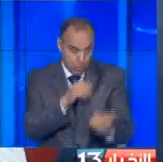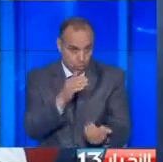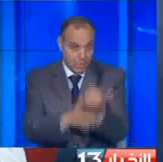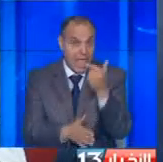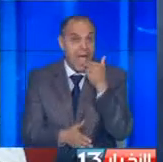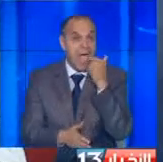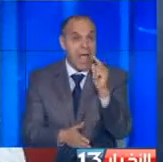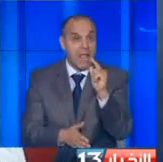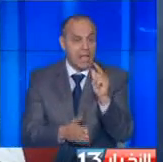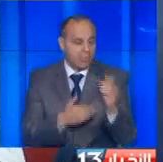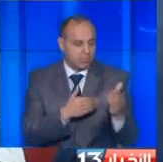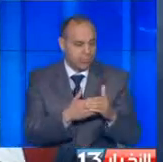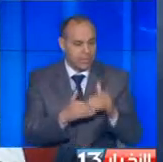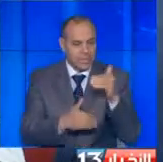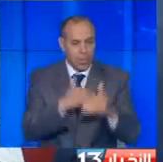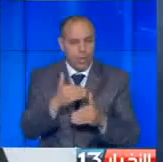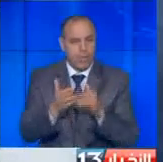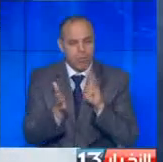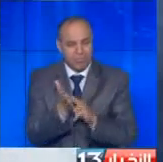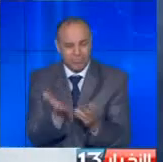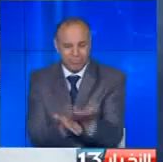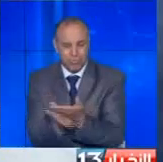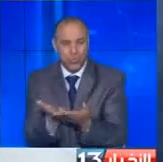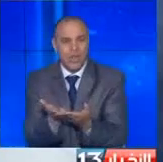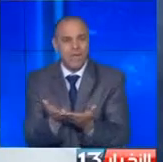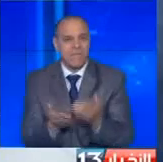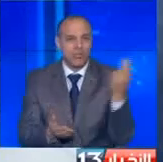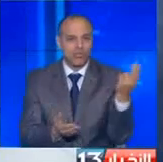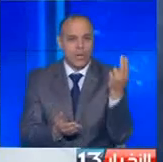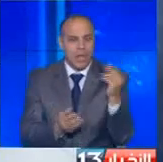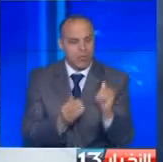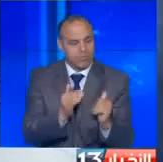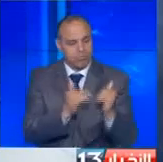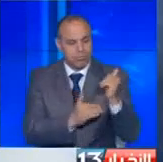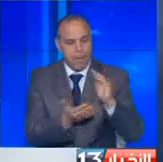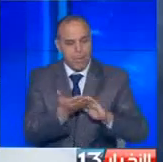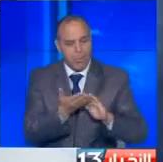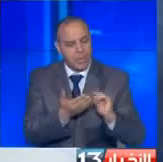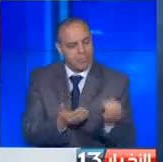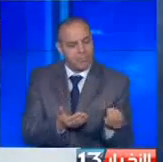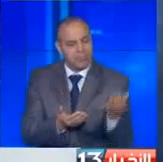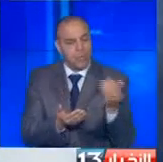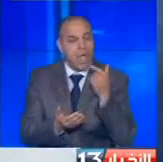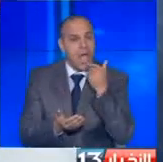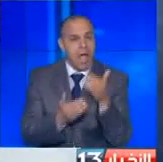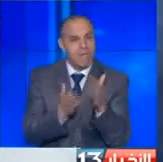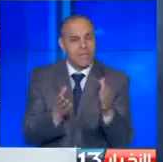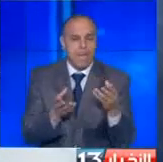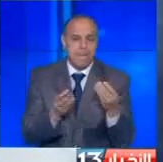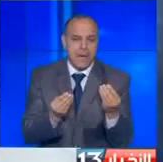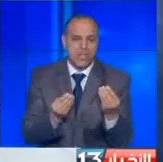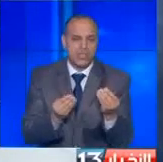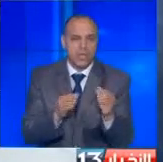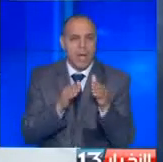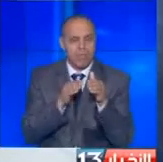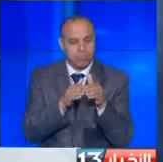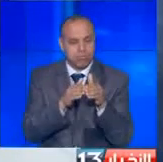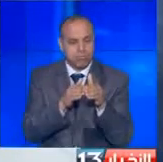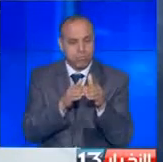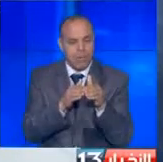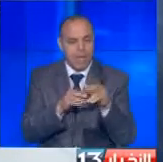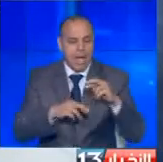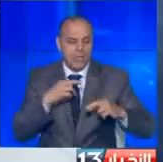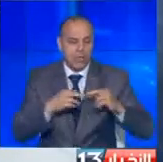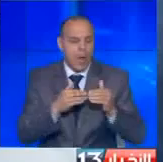الجامعي، إلى جانب تطوير أداء الخدمات الجامعية والترفيع في المنح الجامعية وفتح عدد من